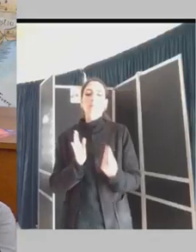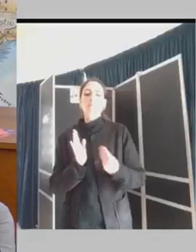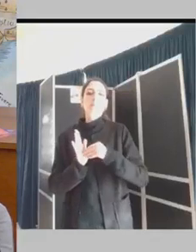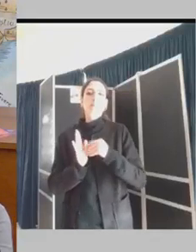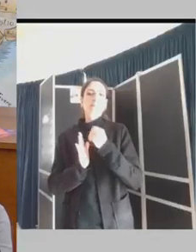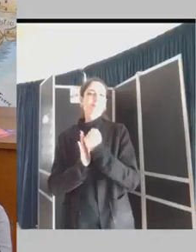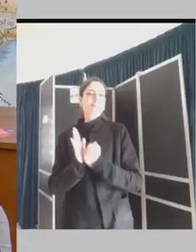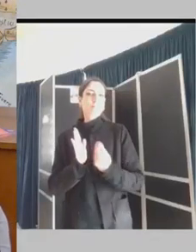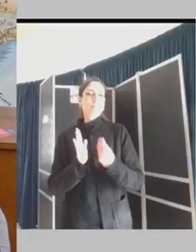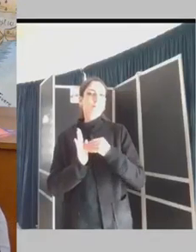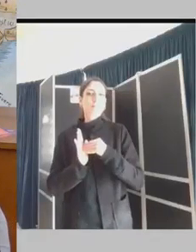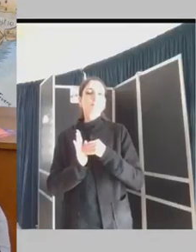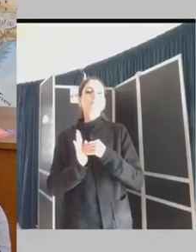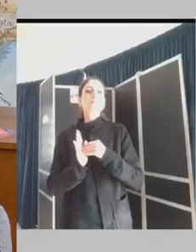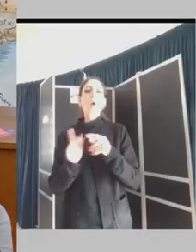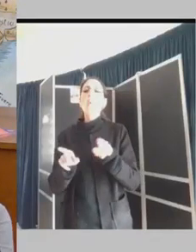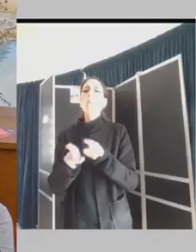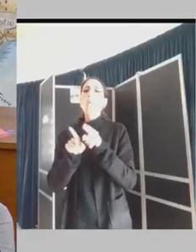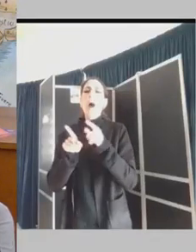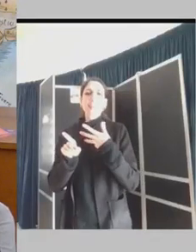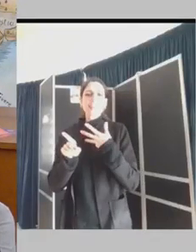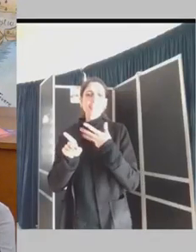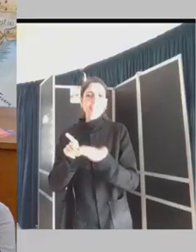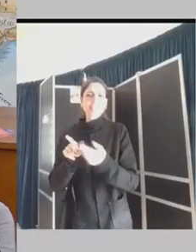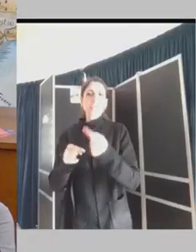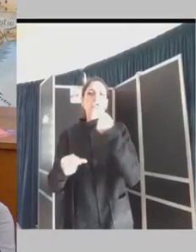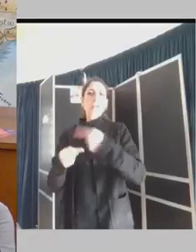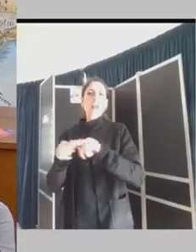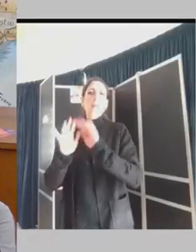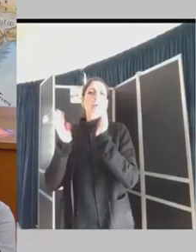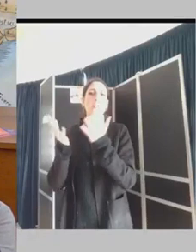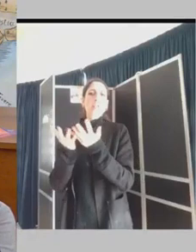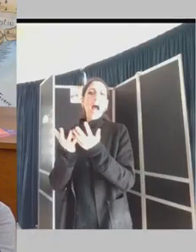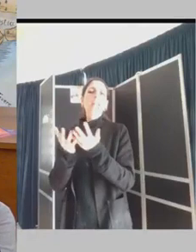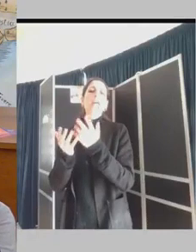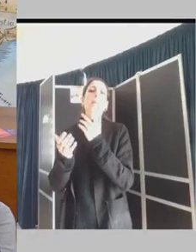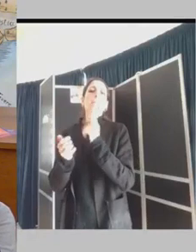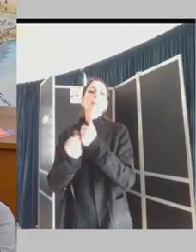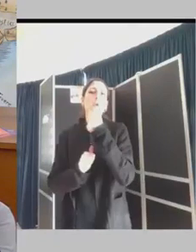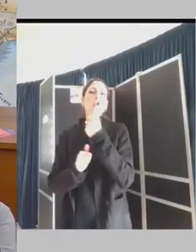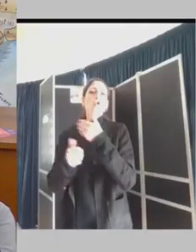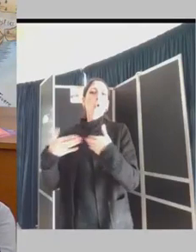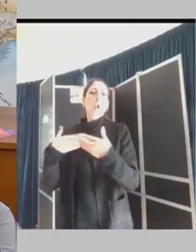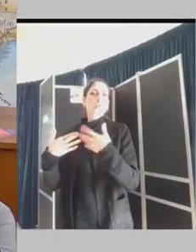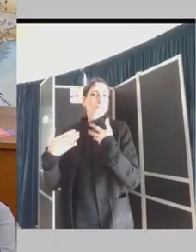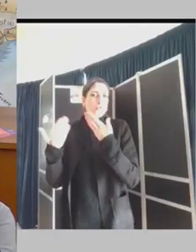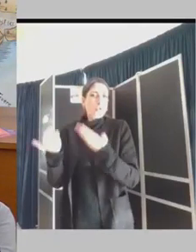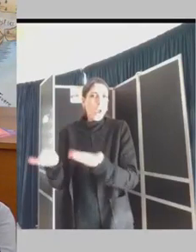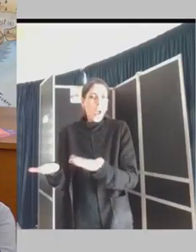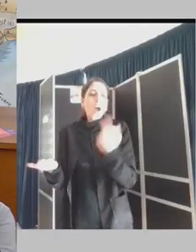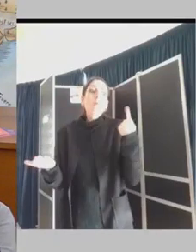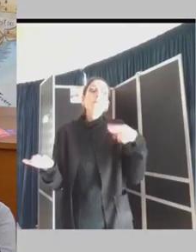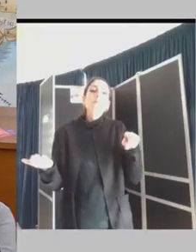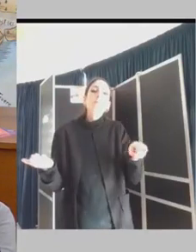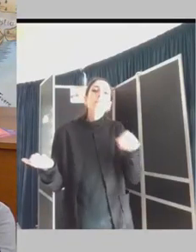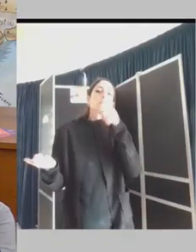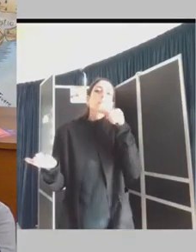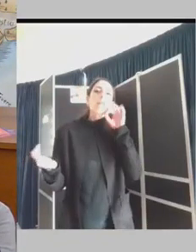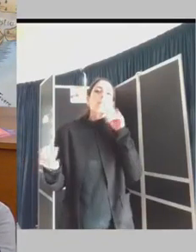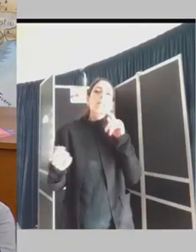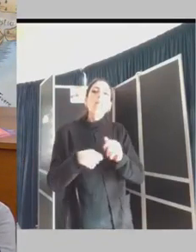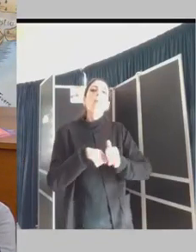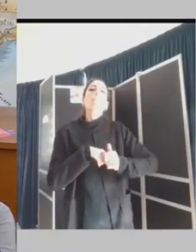primo soccorso. Sarebbe importante fare una giornata municipale annuale del primo soccorso all'interno del